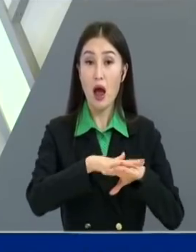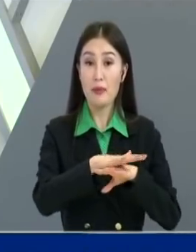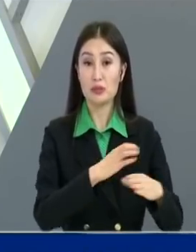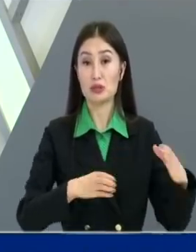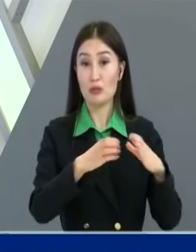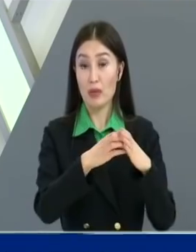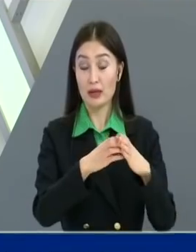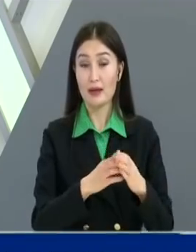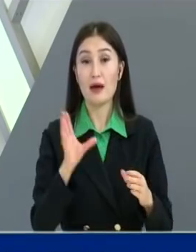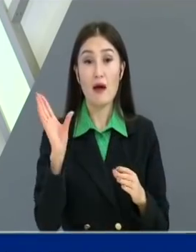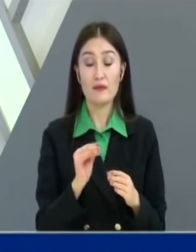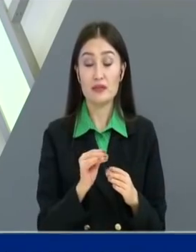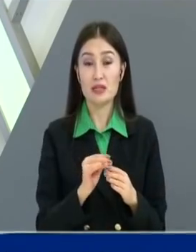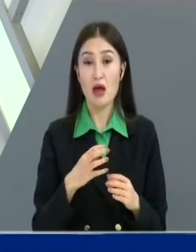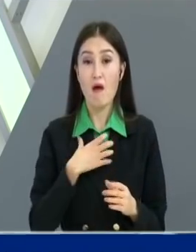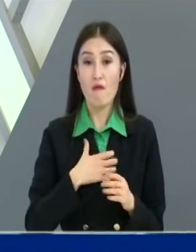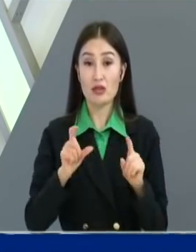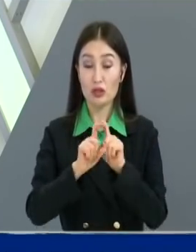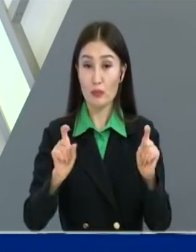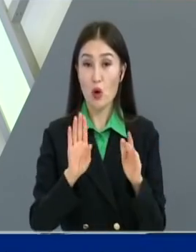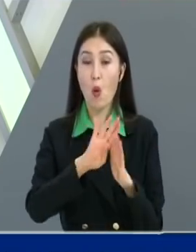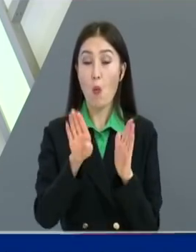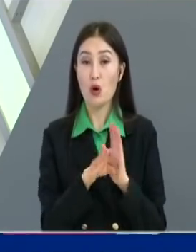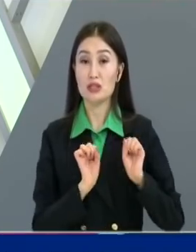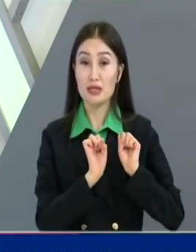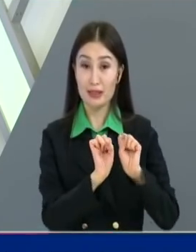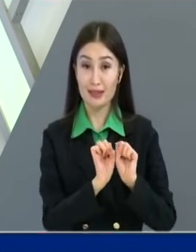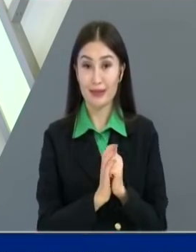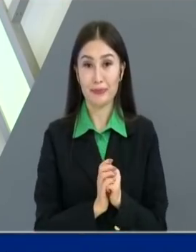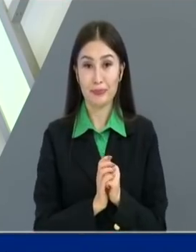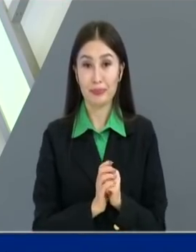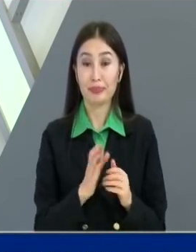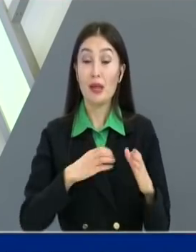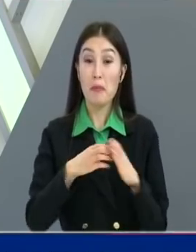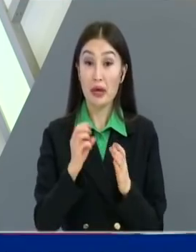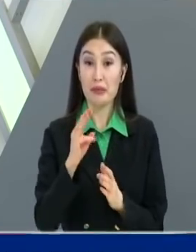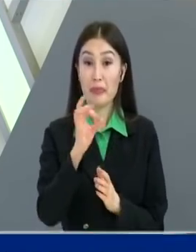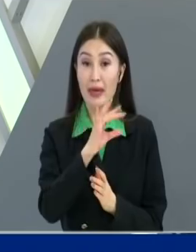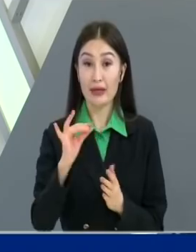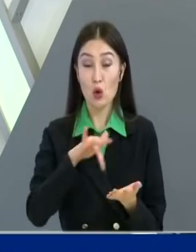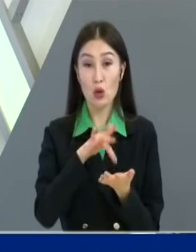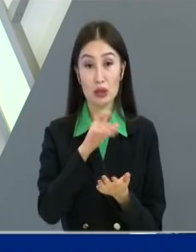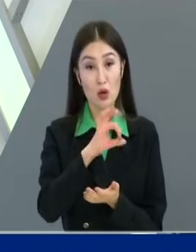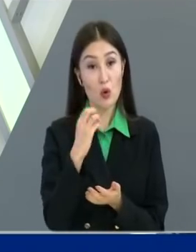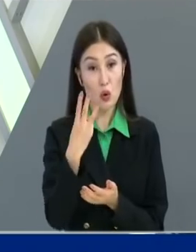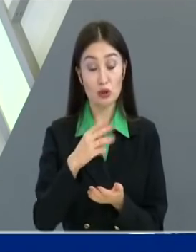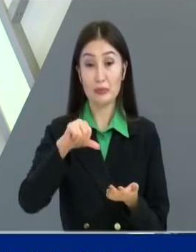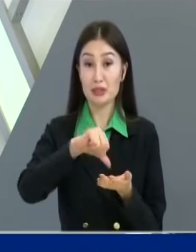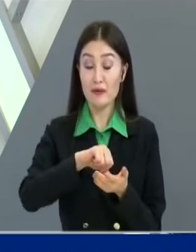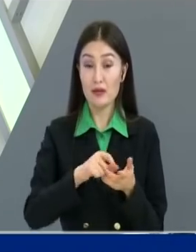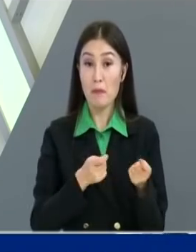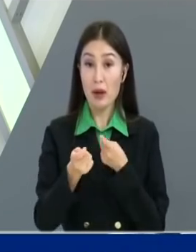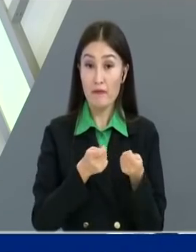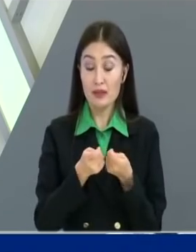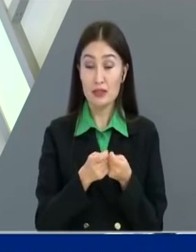Все стратегические объекты находятся под защитой правоохранительных органов. Аппарат мэрии города Ош и представительство правительства